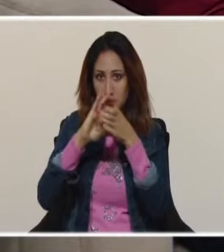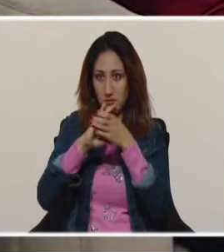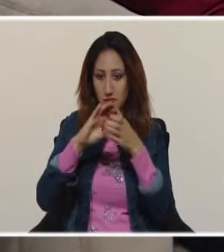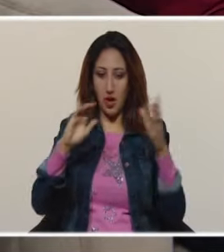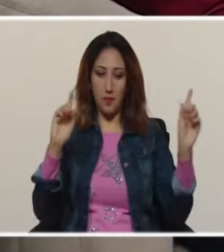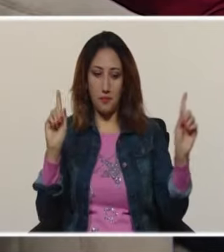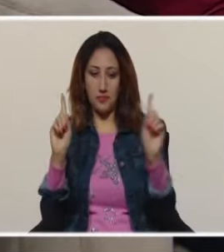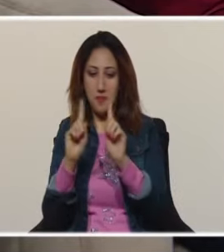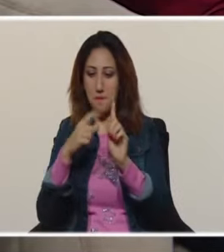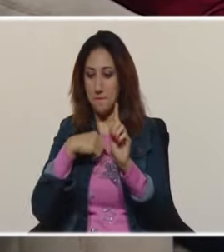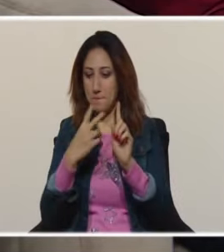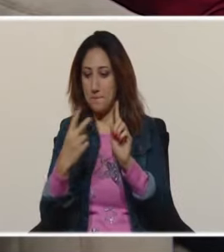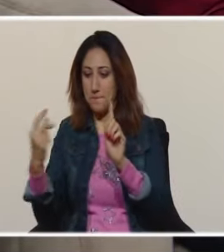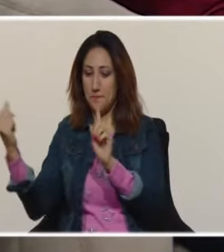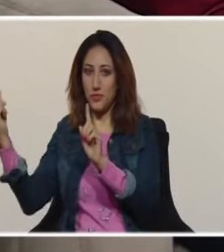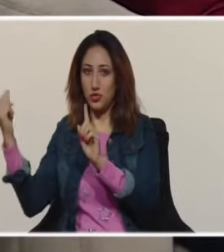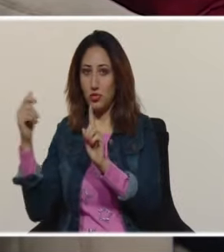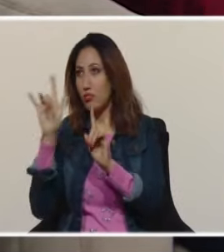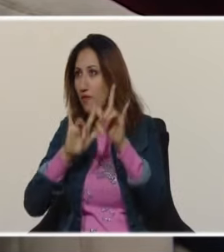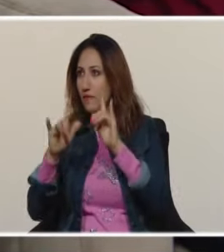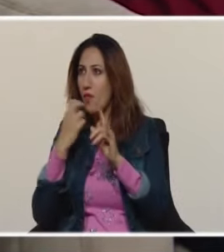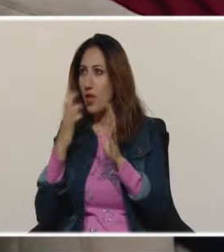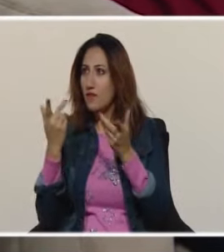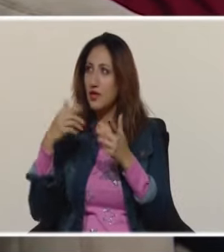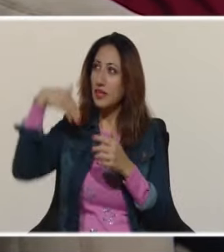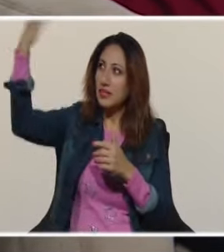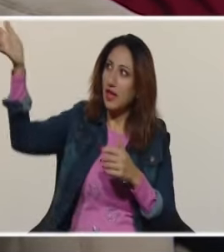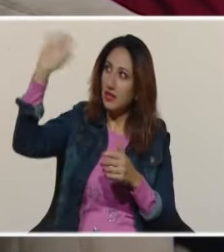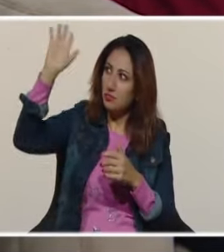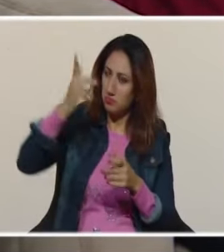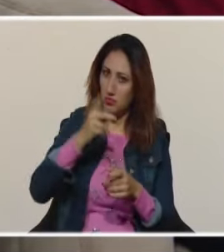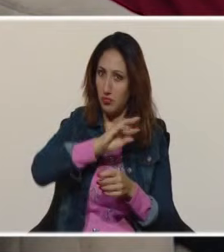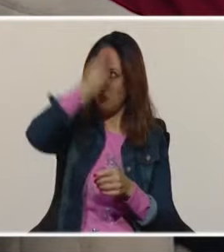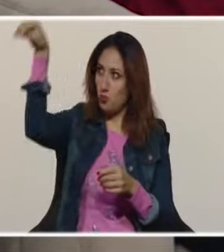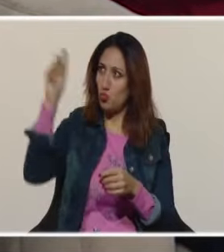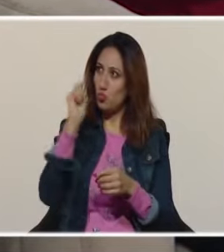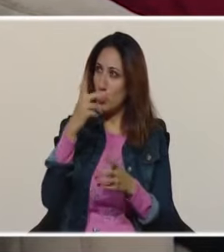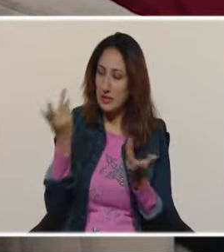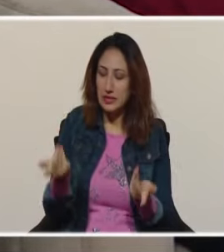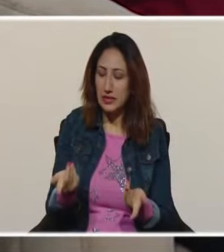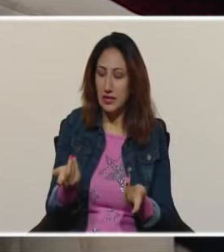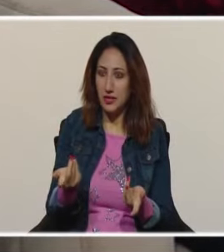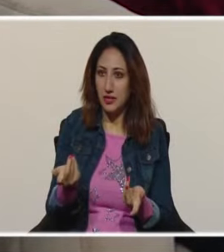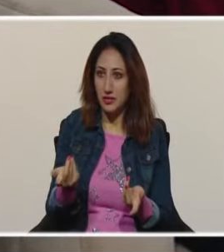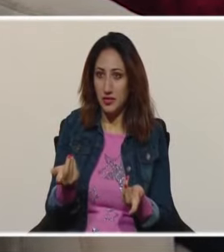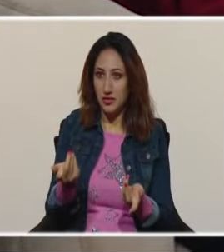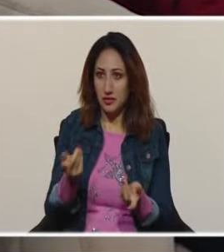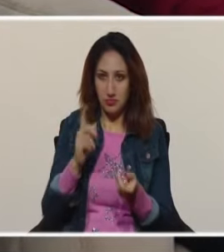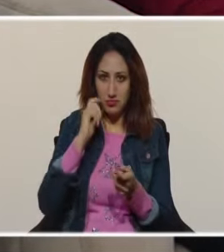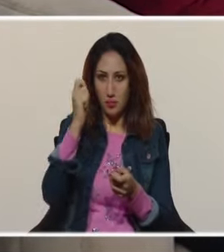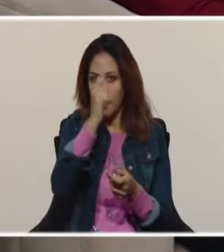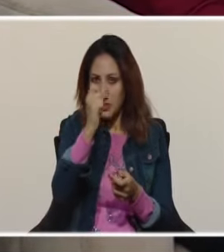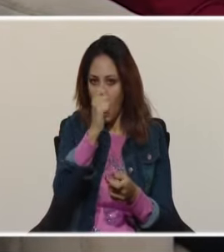معديين، راح انا مشيت معاهم، فالراجل بيبص بيدور عليا ما لاقينيش، بيبص قلت له الناحيه الثانيه ما تصورني على الطريق الثاني. الراجل راح جاي له ثاني راح